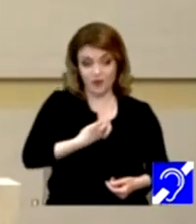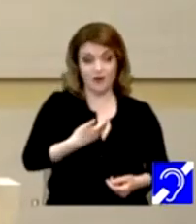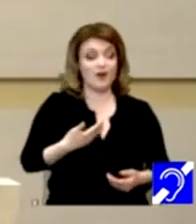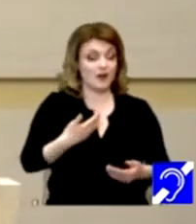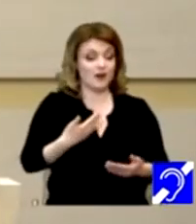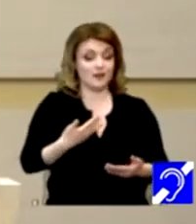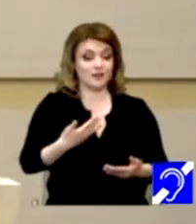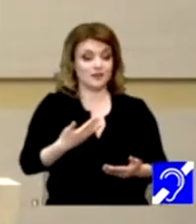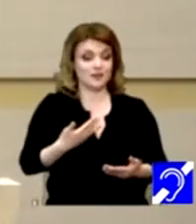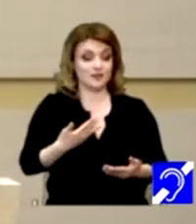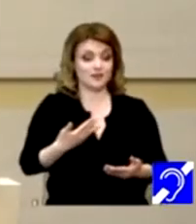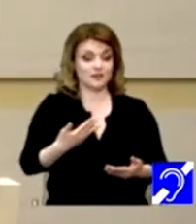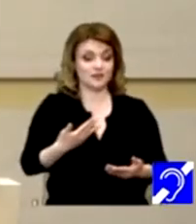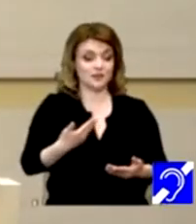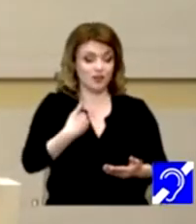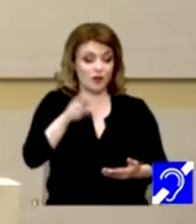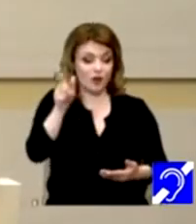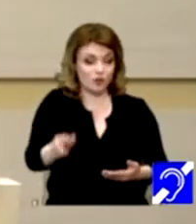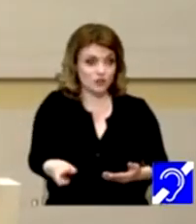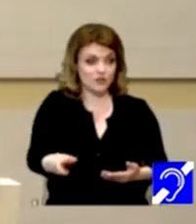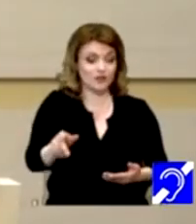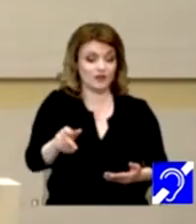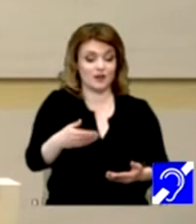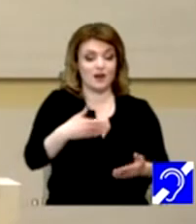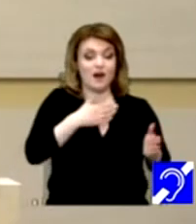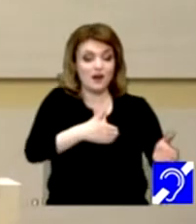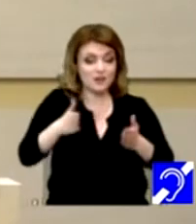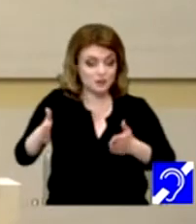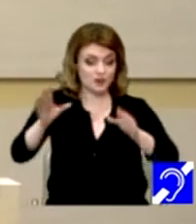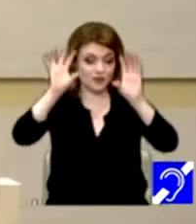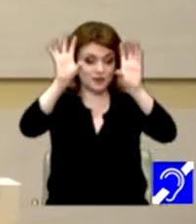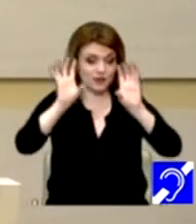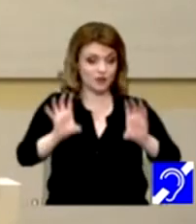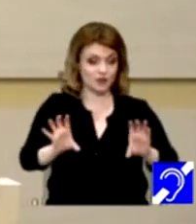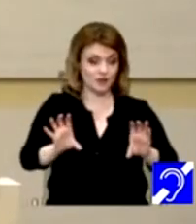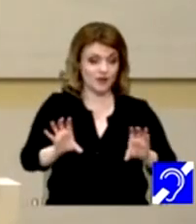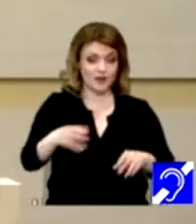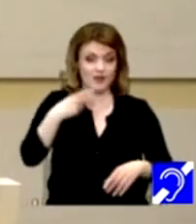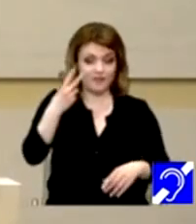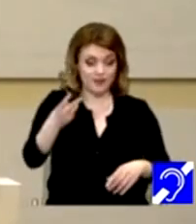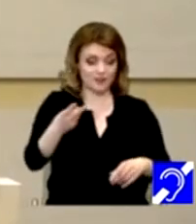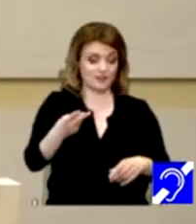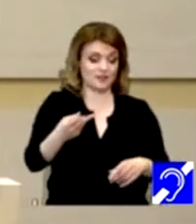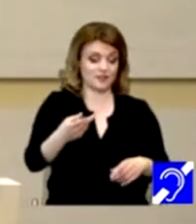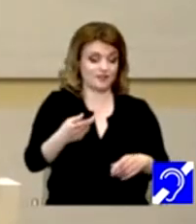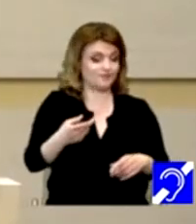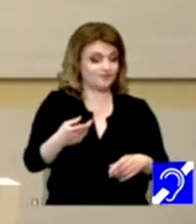condiții empirice prin definiție și un om care respectă buchea legii, sunt chestiuni